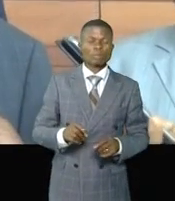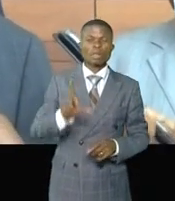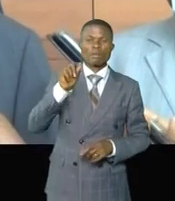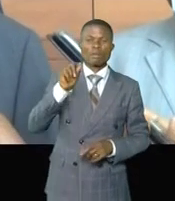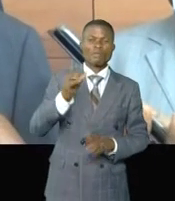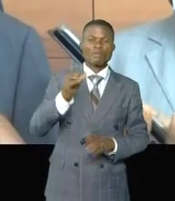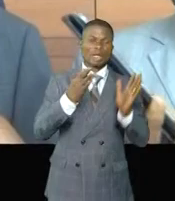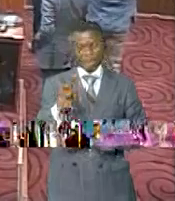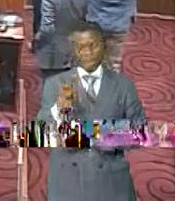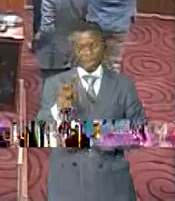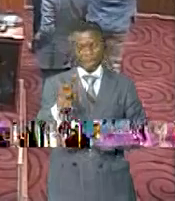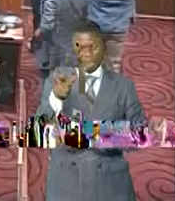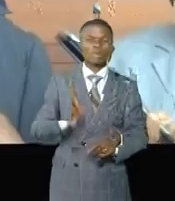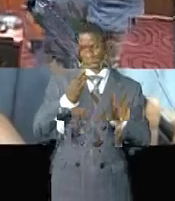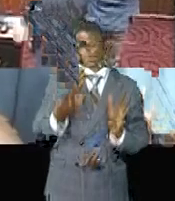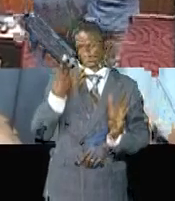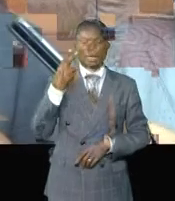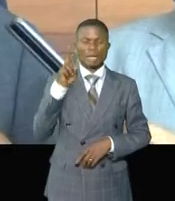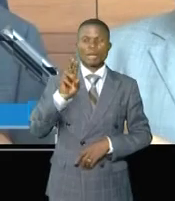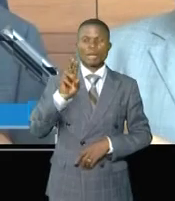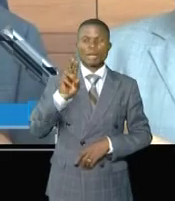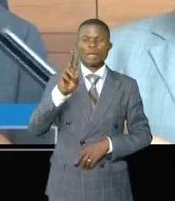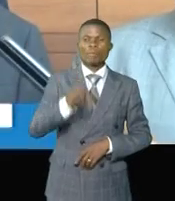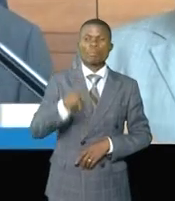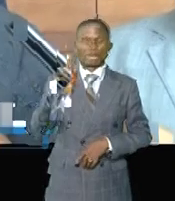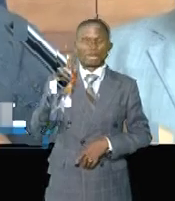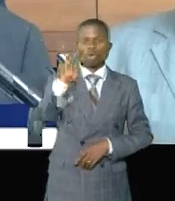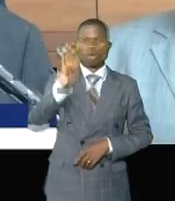2 millions d'euros, 1 million de dollars, je leur explique.